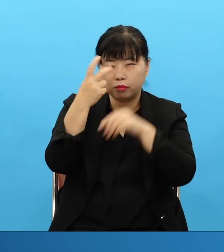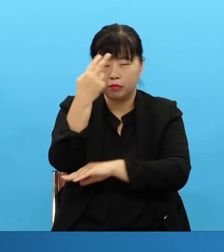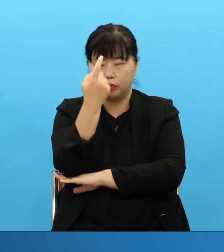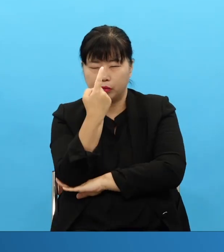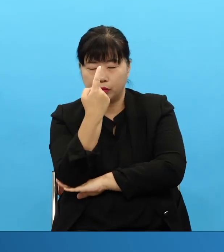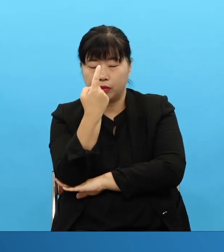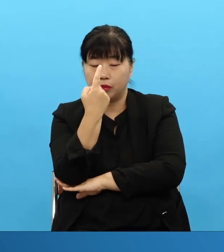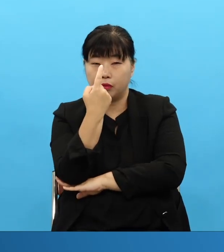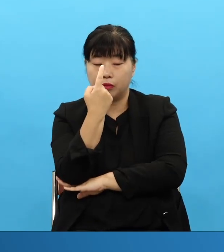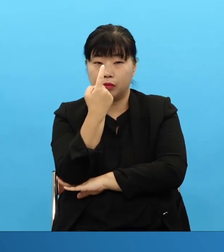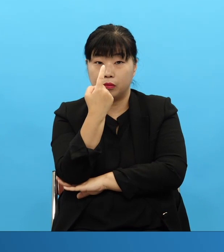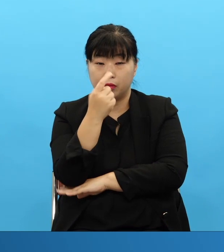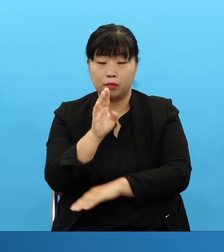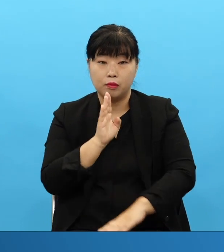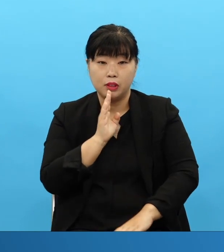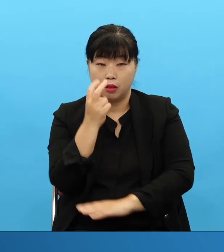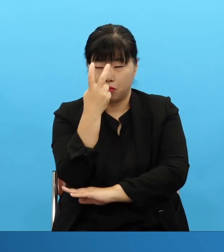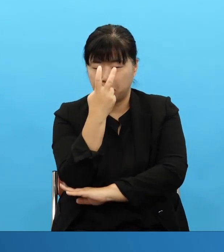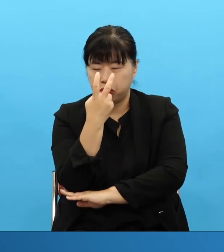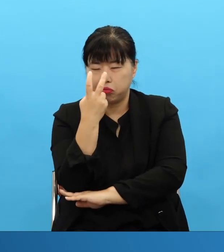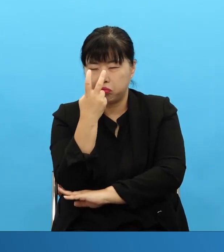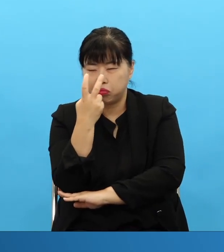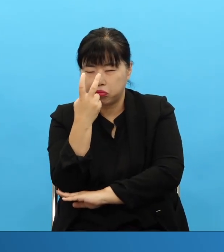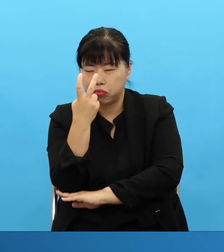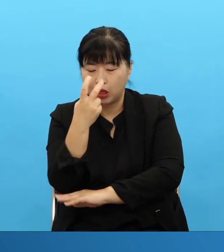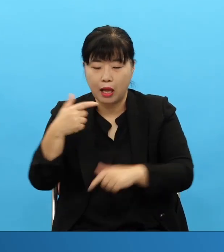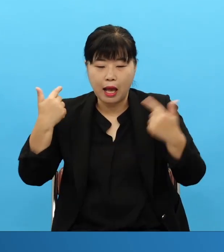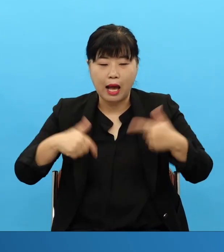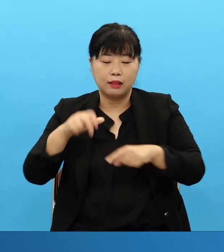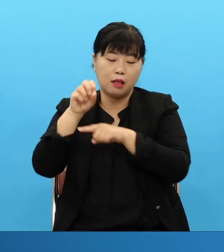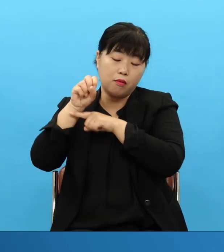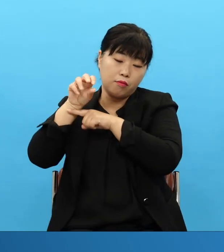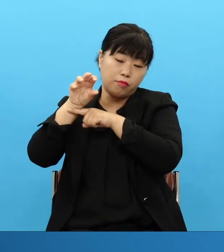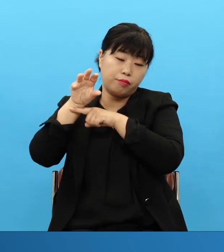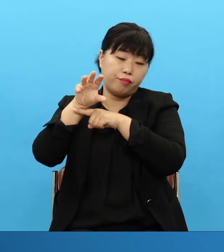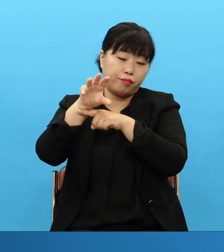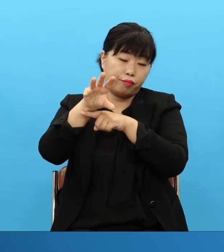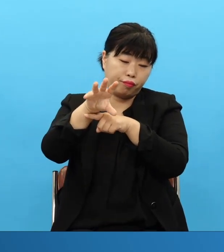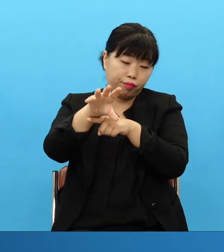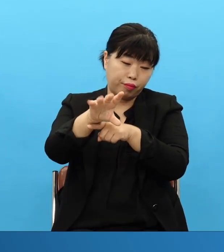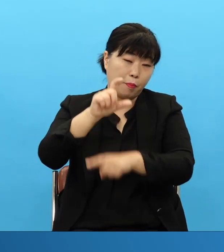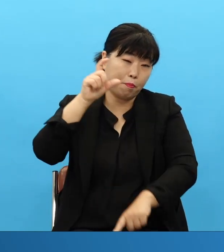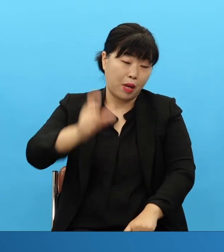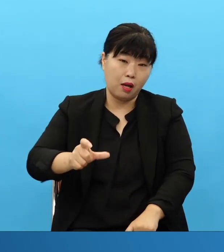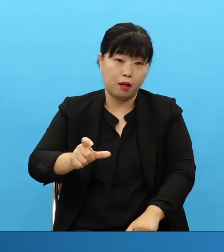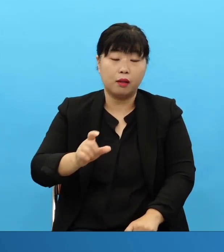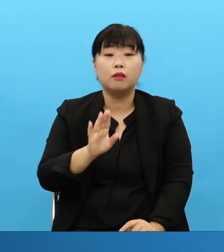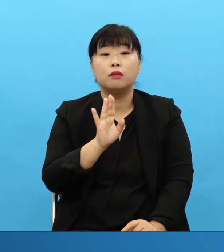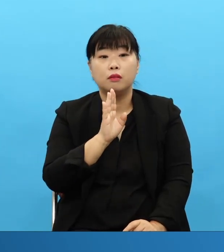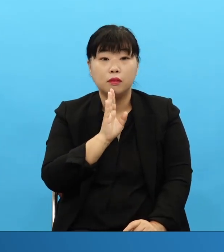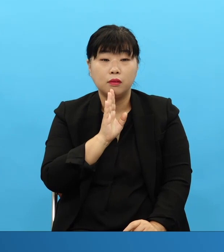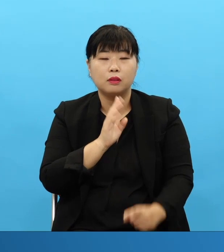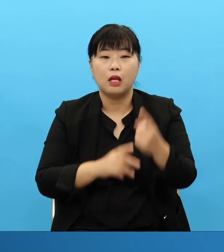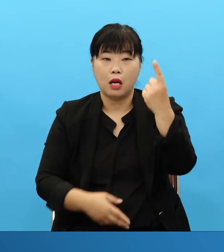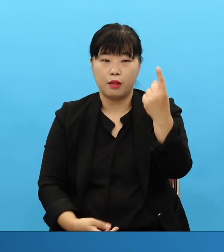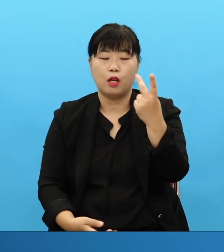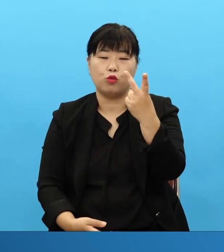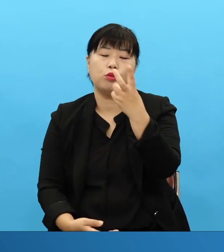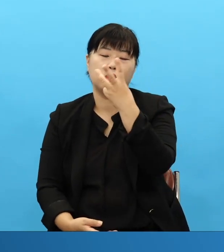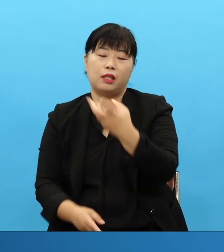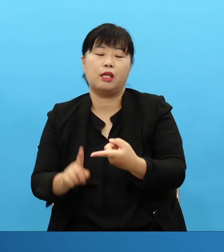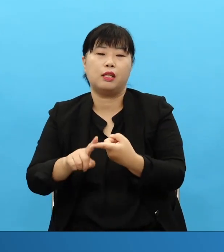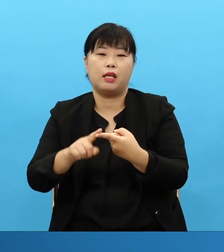빛을 발하고 있습니다. And they're always shining the light. 이 기도가 계속되어져야 돼요. And so this prayer must continue. 이렇게